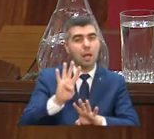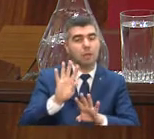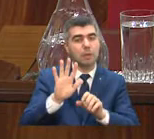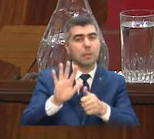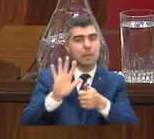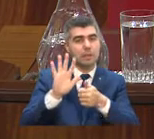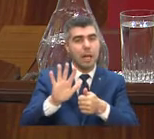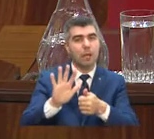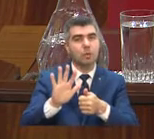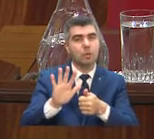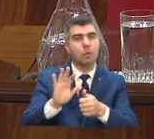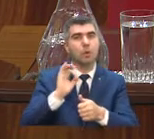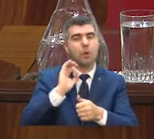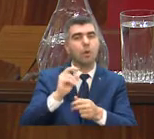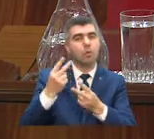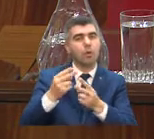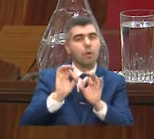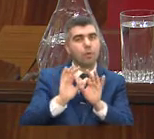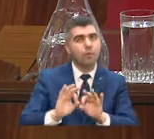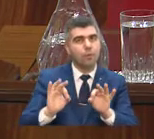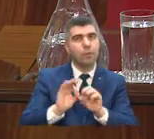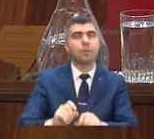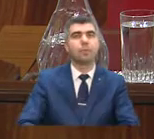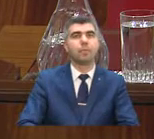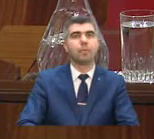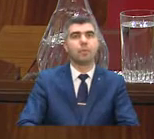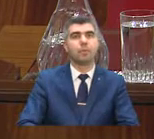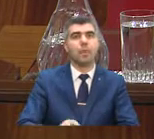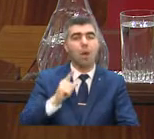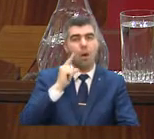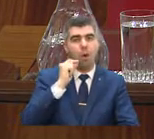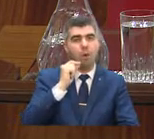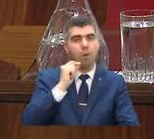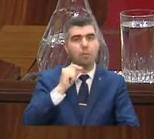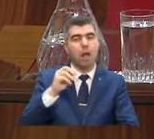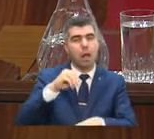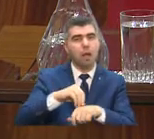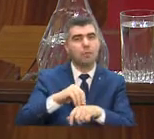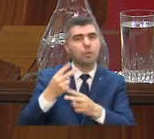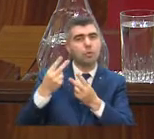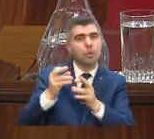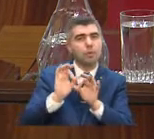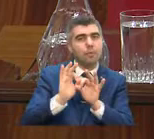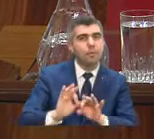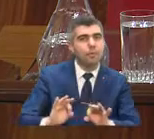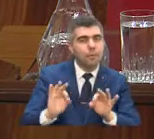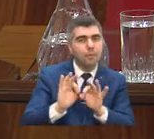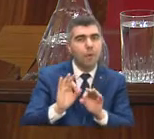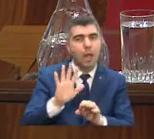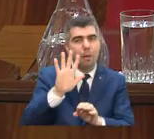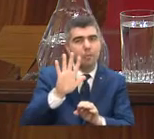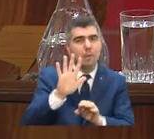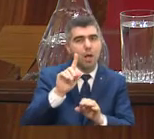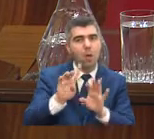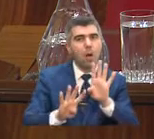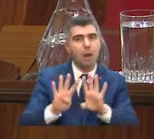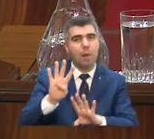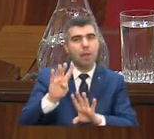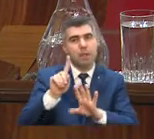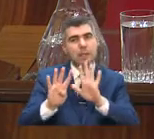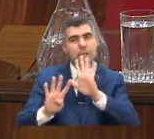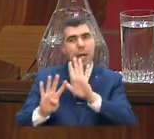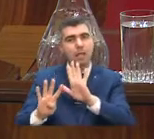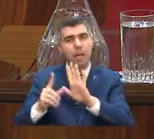نوفمبر 2018، السيد النائب أحمد الغزوي وتغيب عن جلسات 5 و14 و19